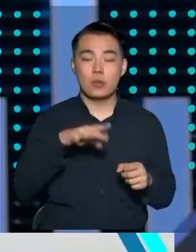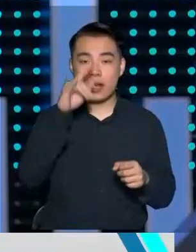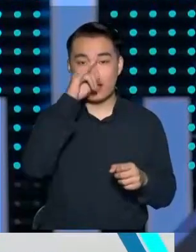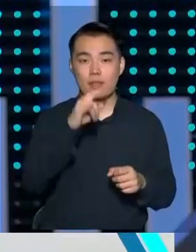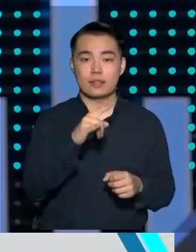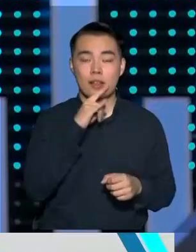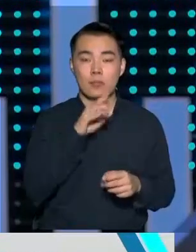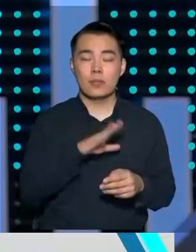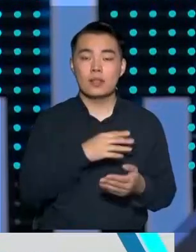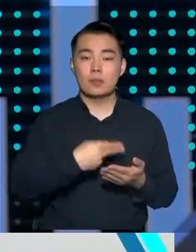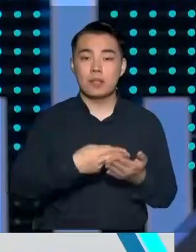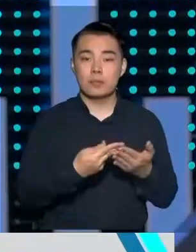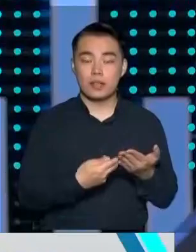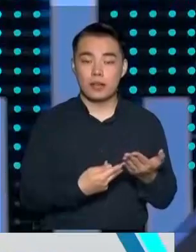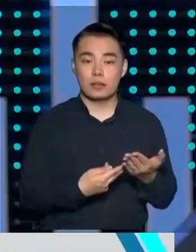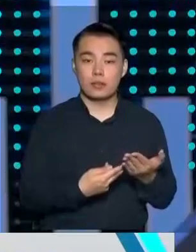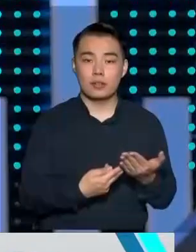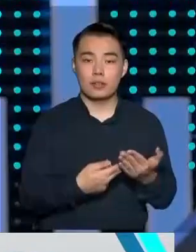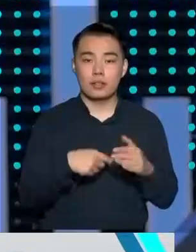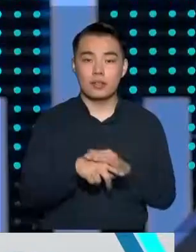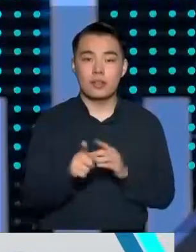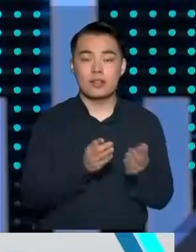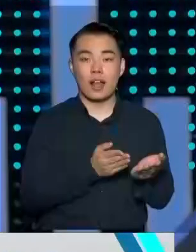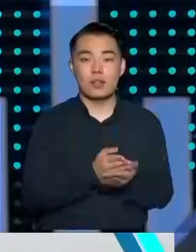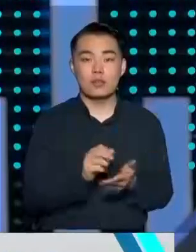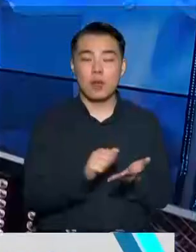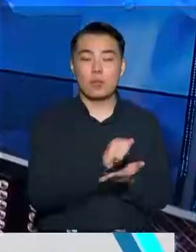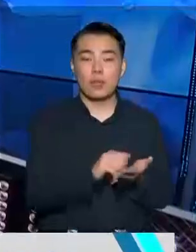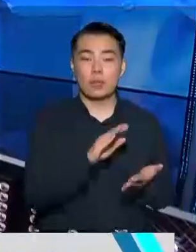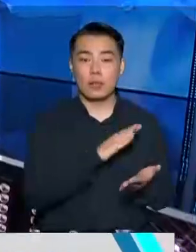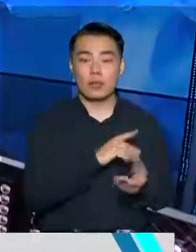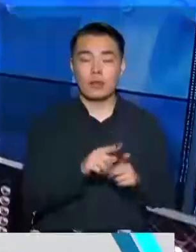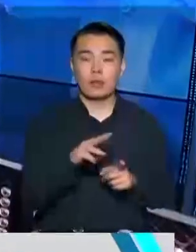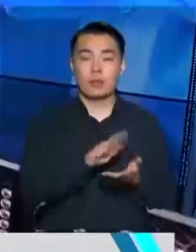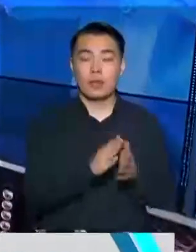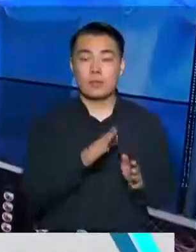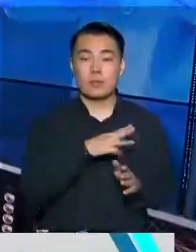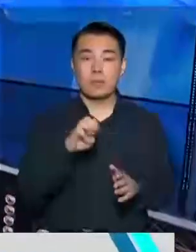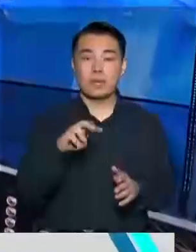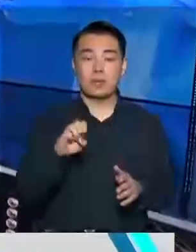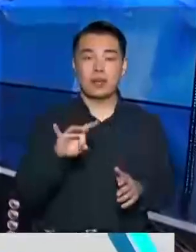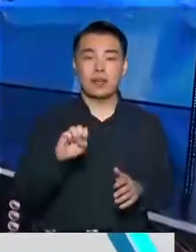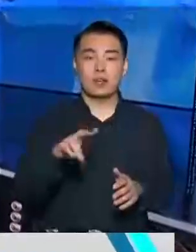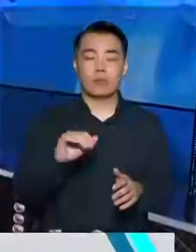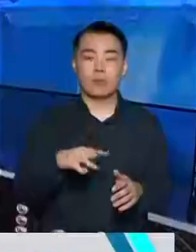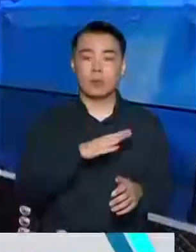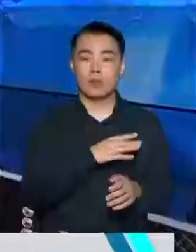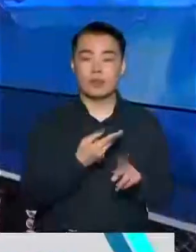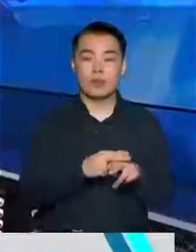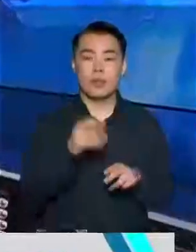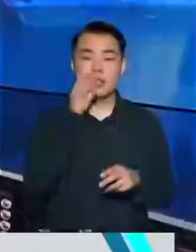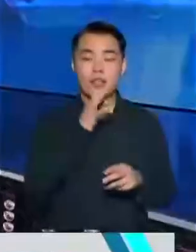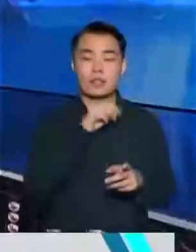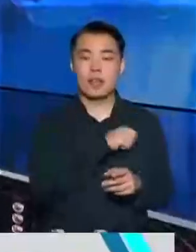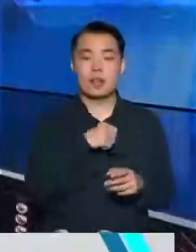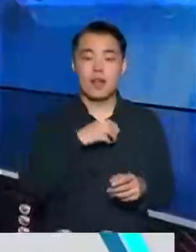Казахстан подписало такой стратегический документ, меморандум о локализации продукции